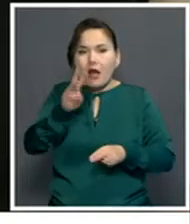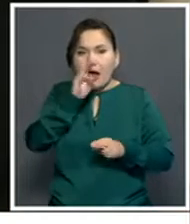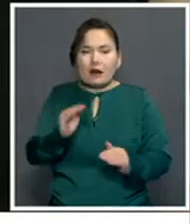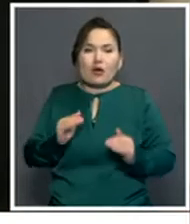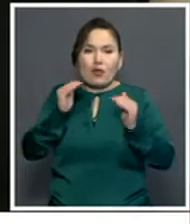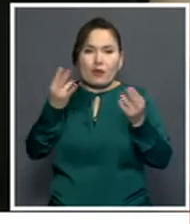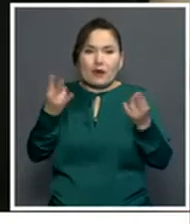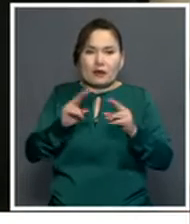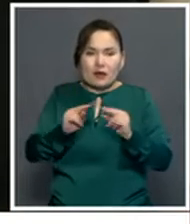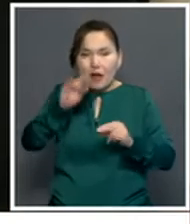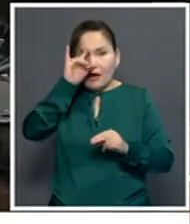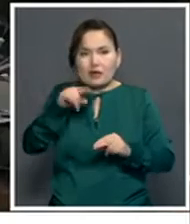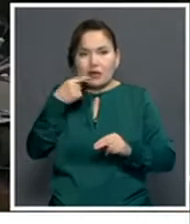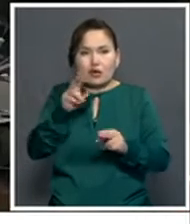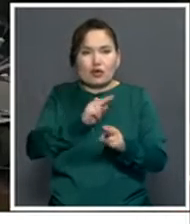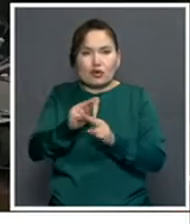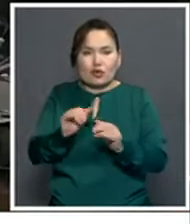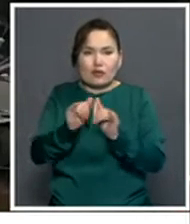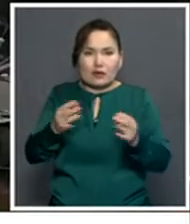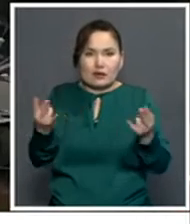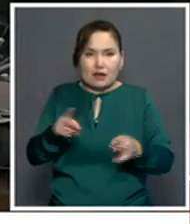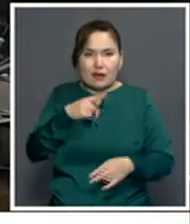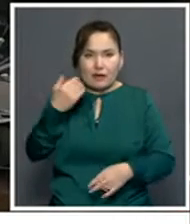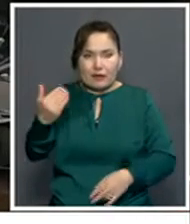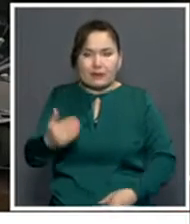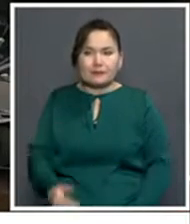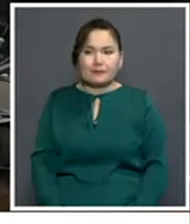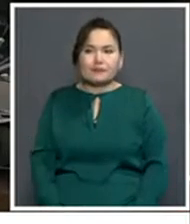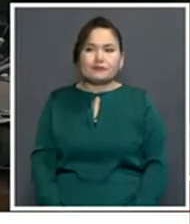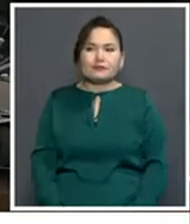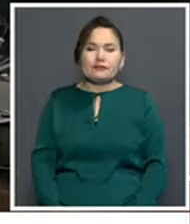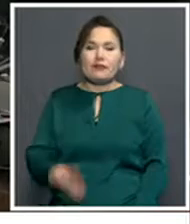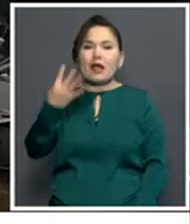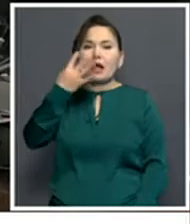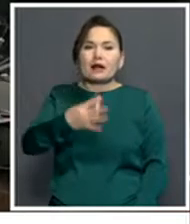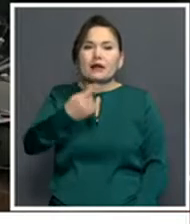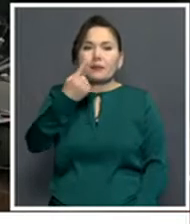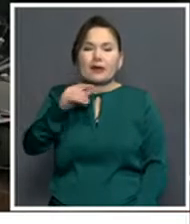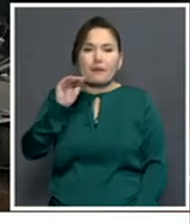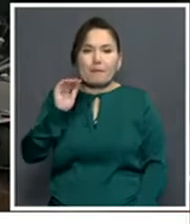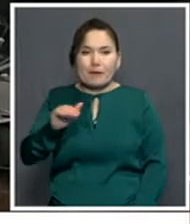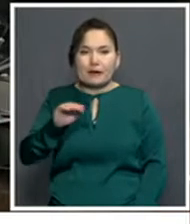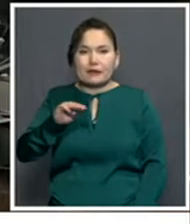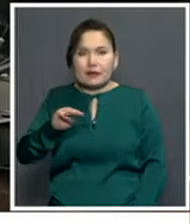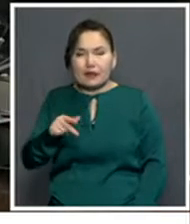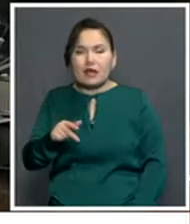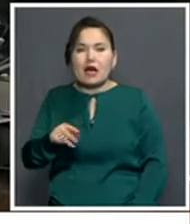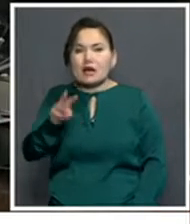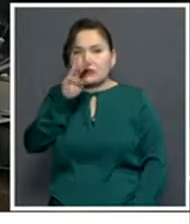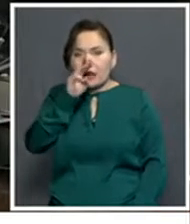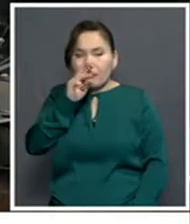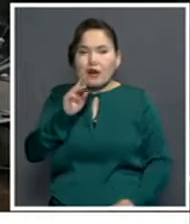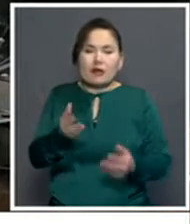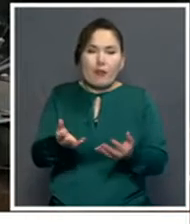көтермей жұмыс өрге баспайды. Қазіргі уақытта сол 41 мыңның төңірегінде аргетсе сол бір әр